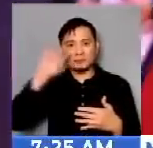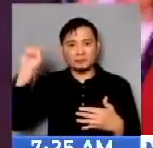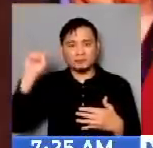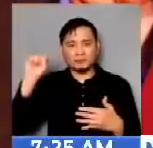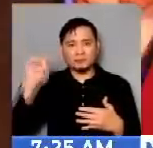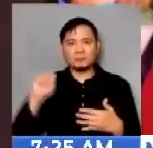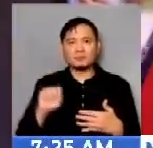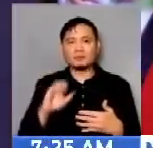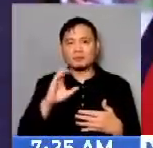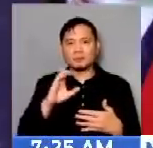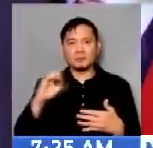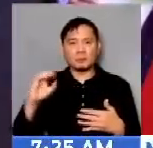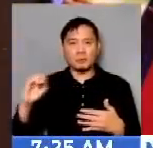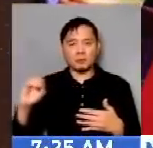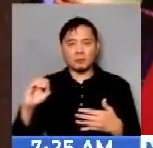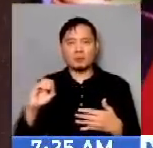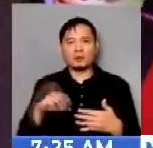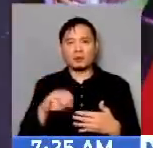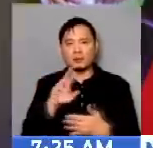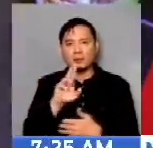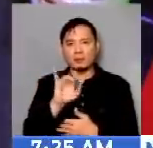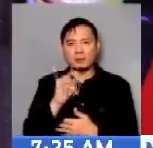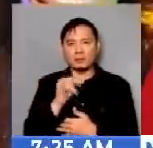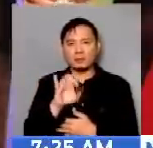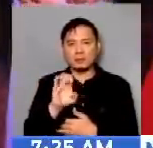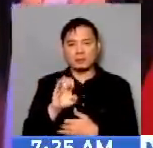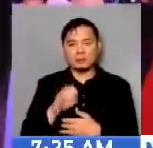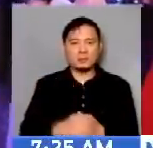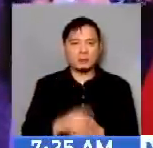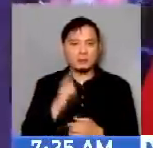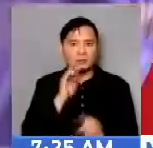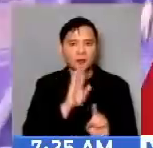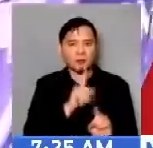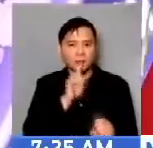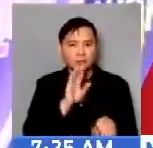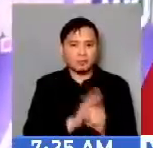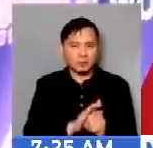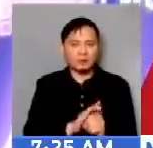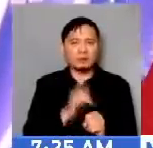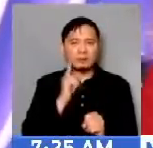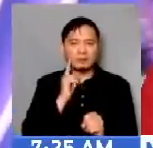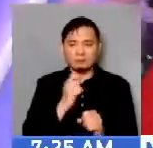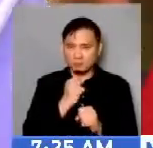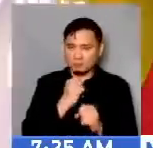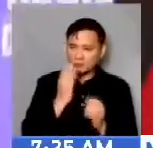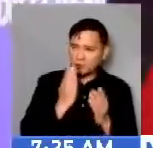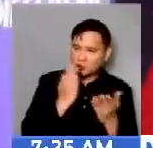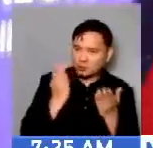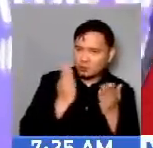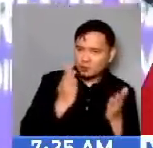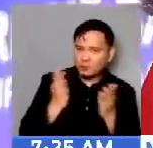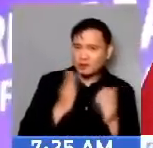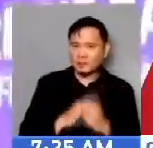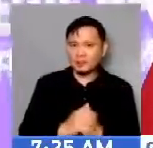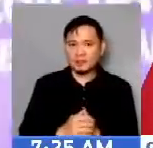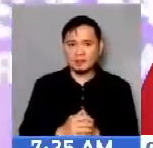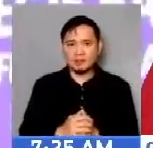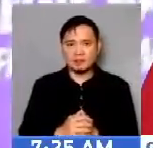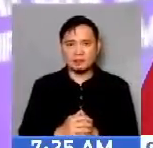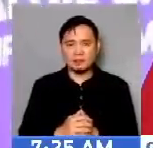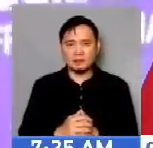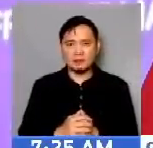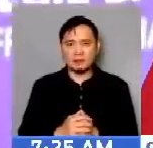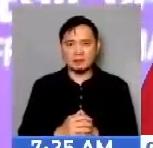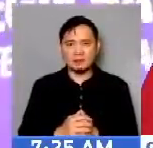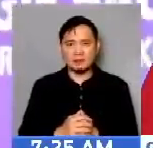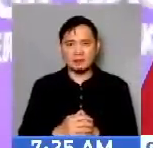COO Reggie Bautista. Para ito sa kanyang commitment na makapagserbisyo o sa iba at na mamuno ng